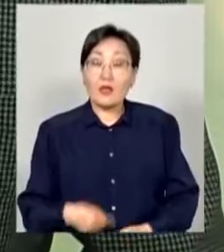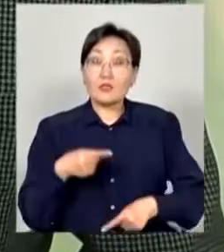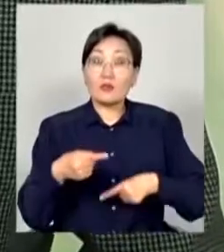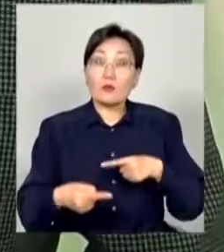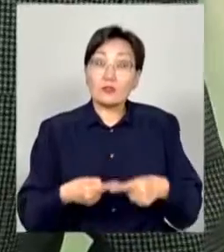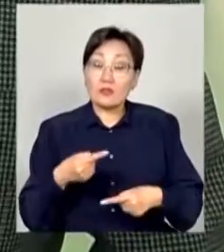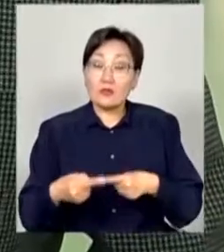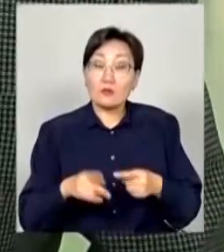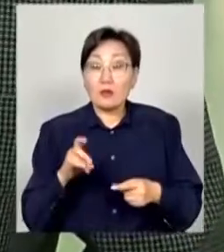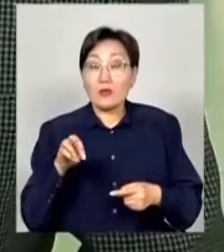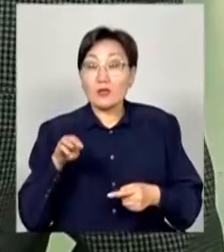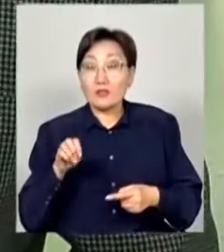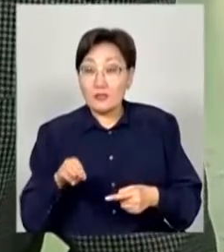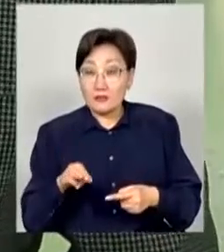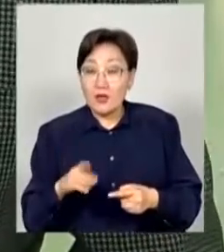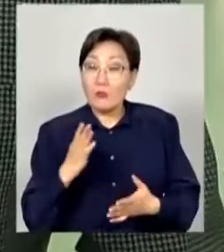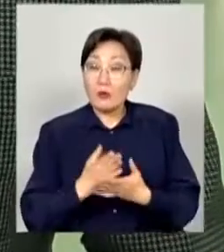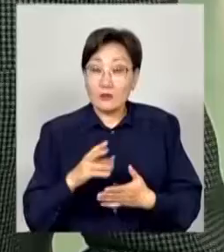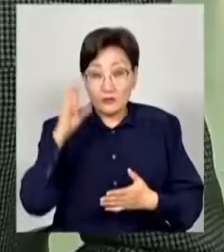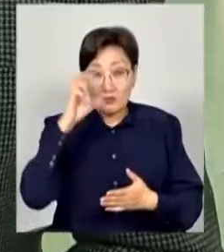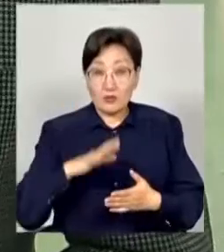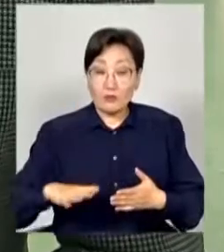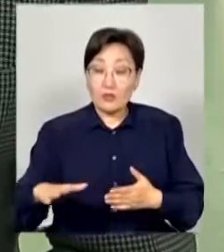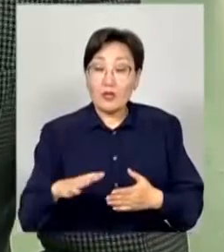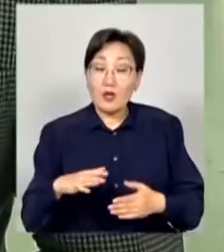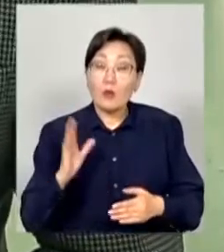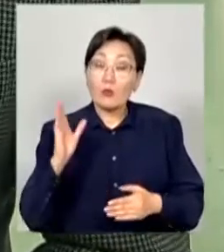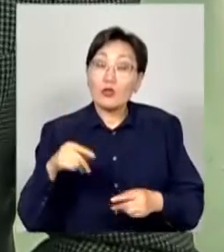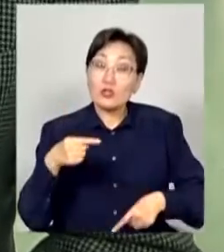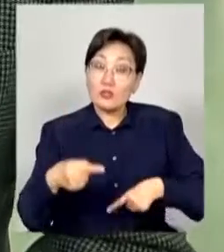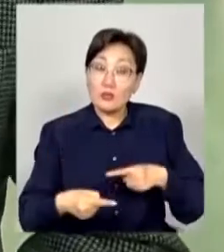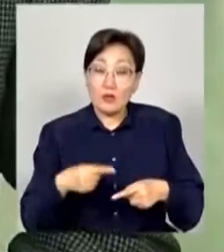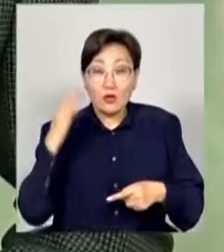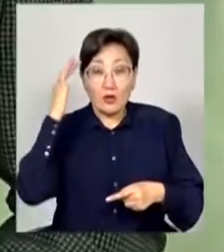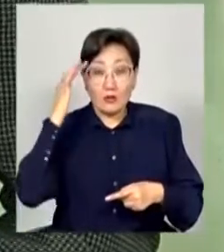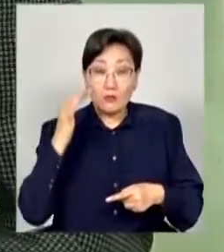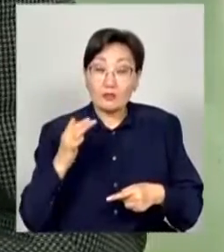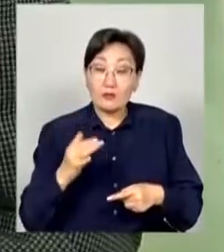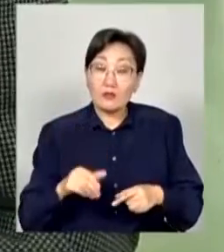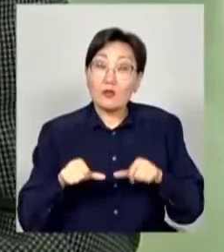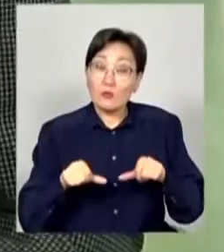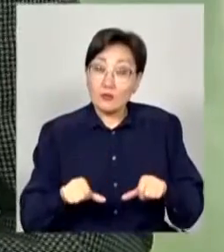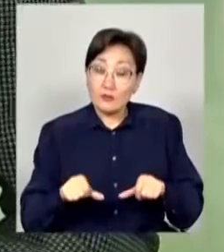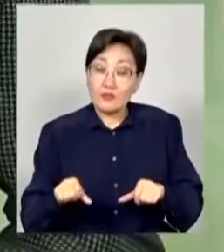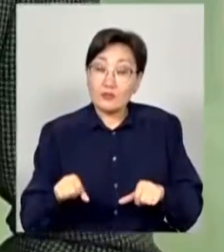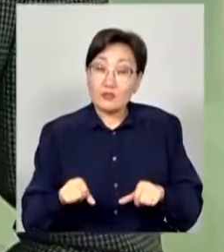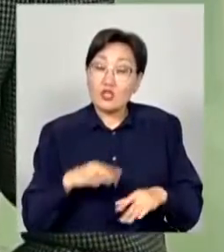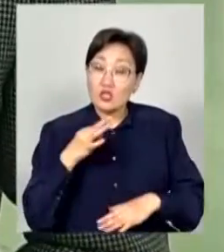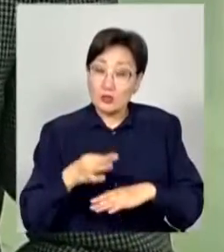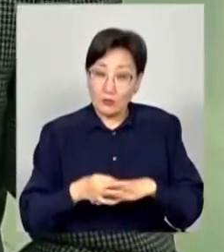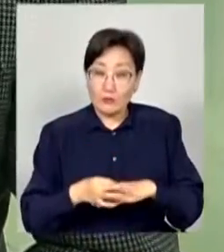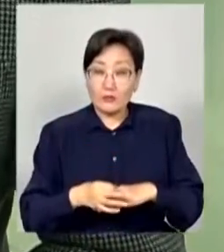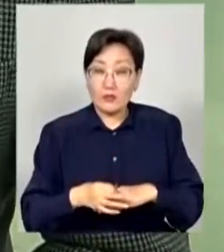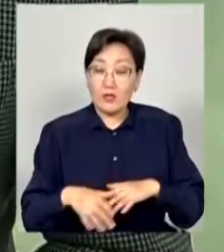Ата-бабамыздың аманатын арқалаған еліміз келешек ұрпақтың арман мүддесіне жауапты